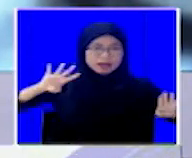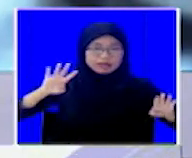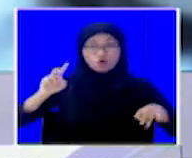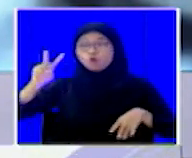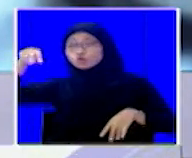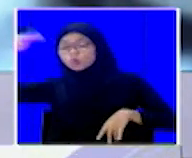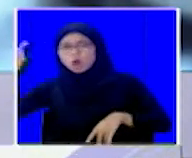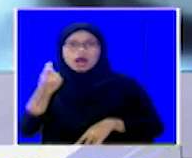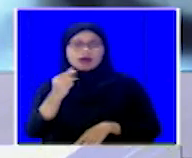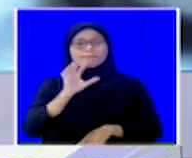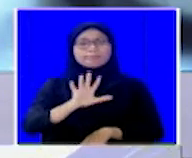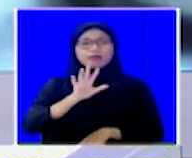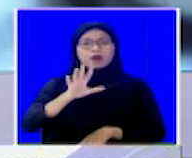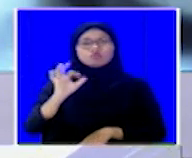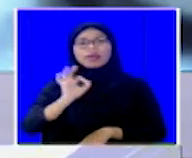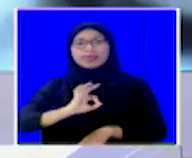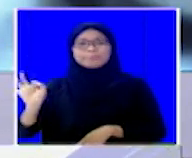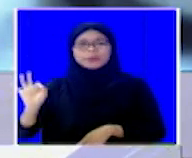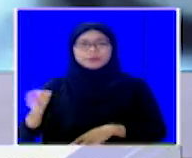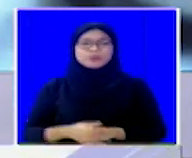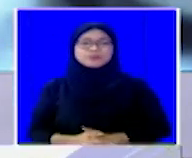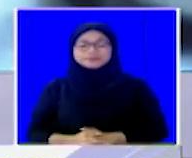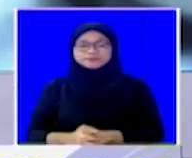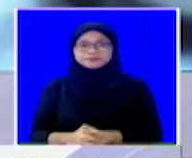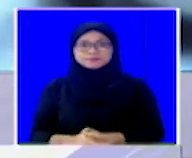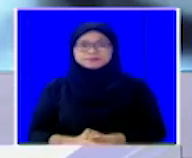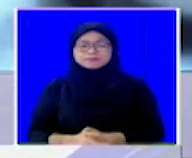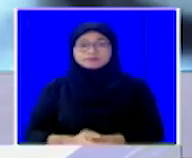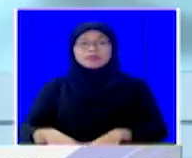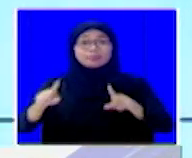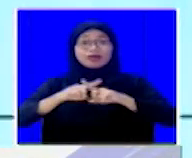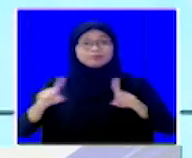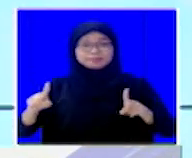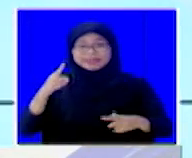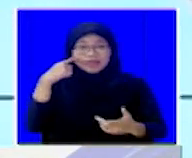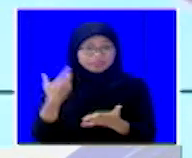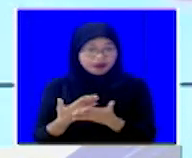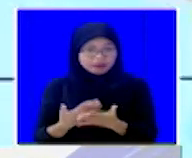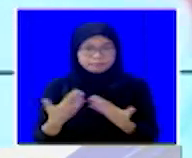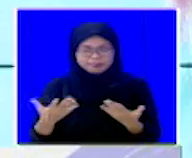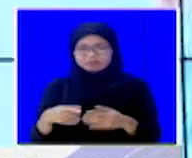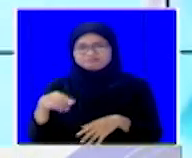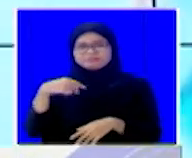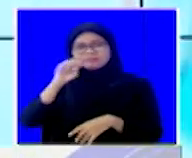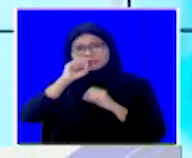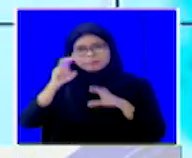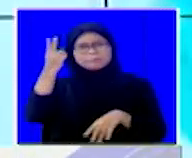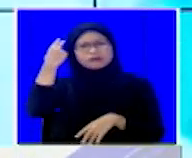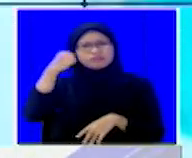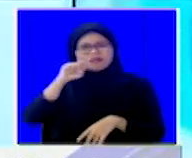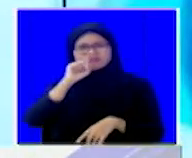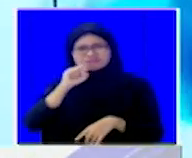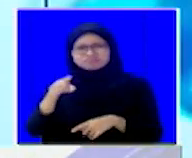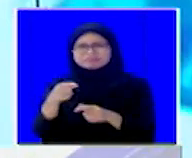Rp495.000 untuk di Jawa Bali dan Rp550.000 untuk di luar Jawa Bali. Namun nyatanya patokan harga yang ditetapkan pemerintah